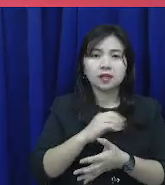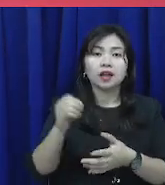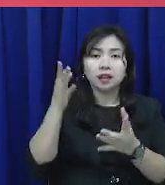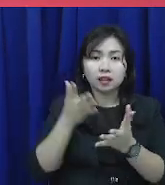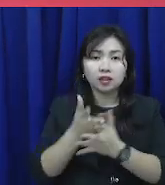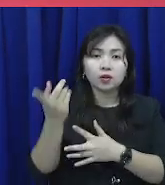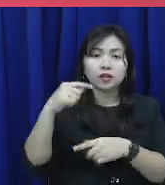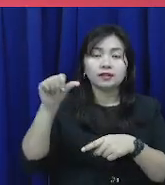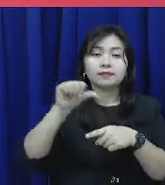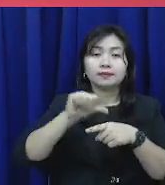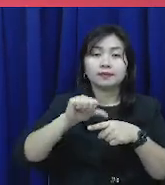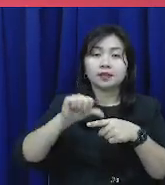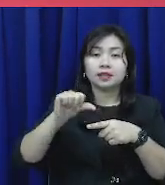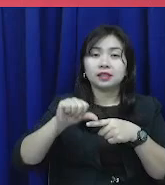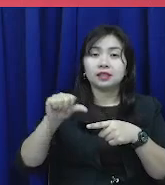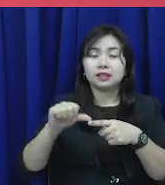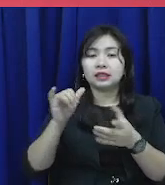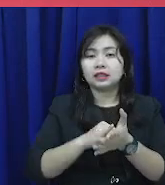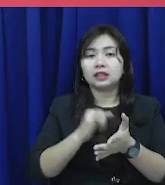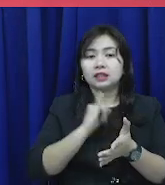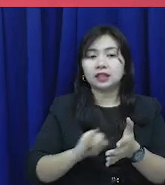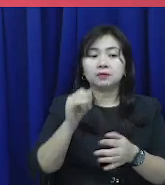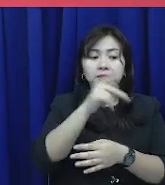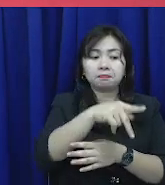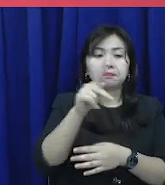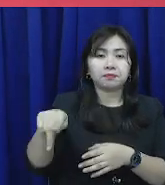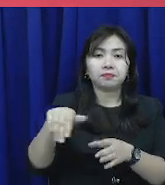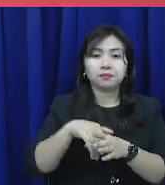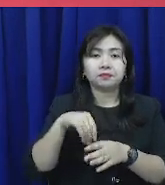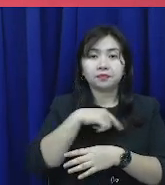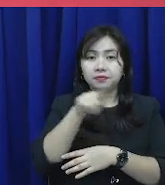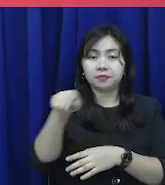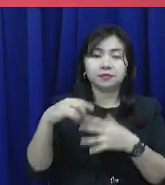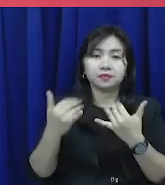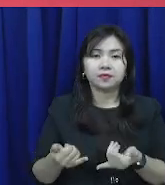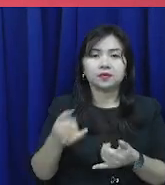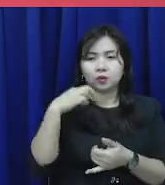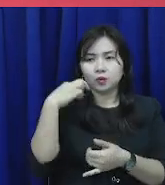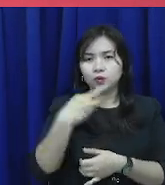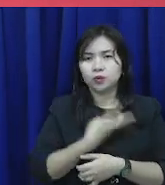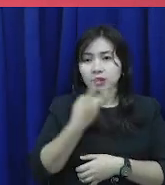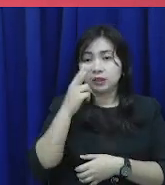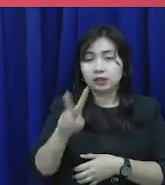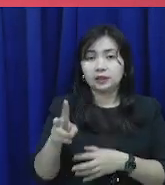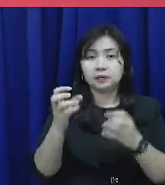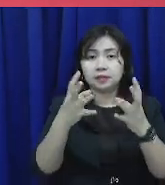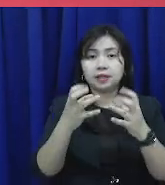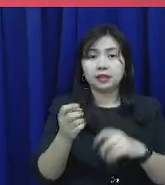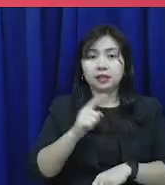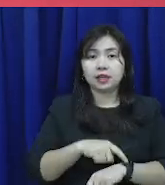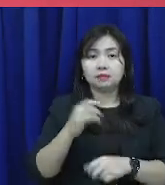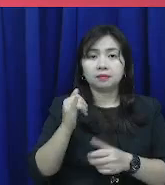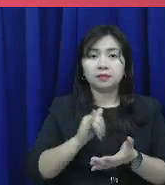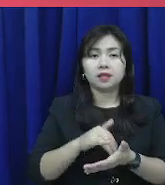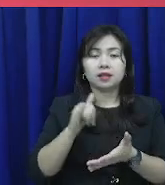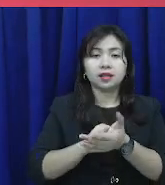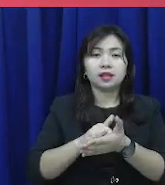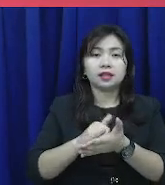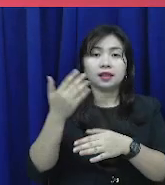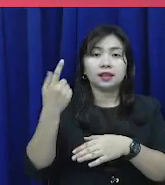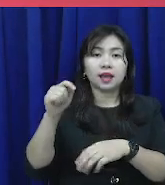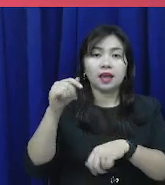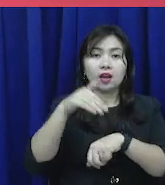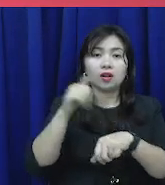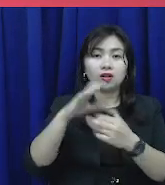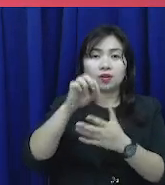seed that is being sown to us makikita na po natin ng maraming beses yung panawagan ng Diyos the invitation